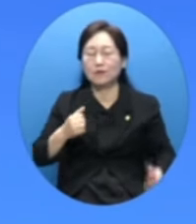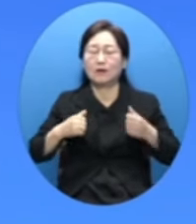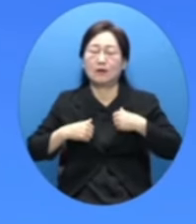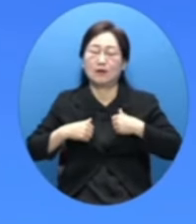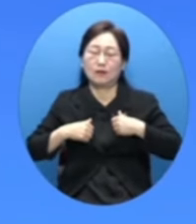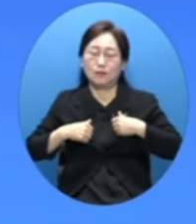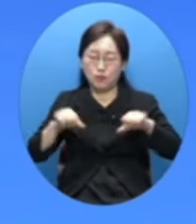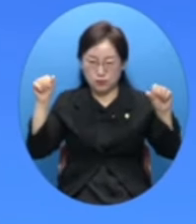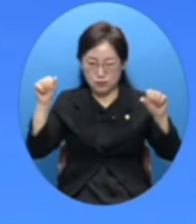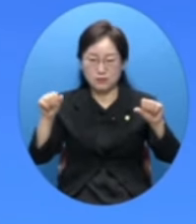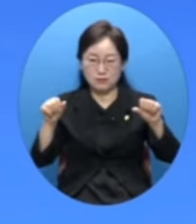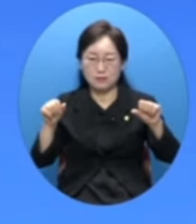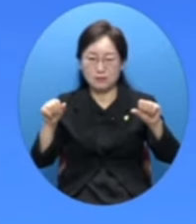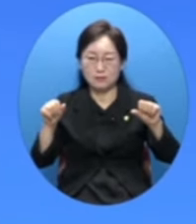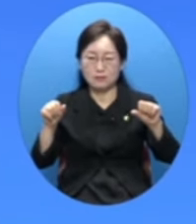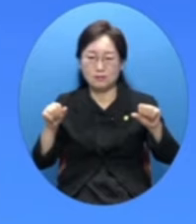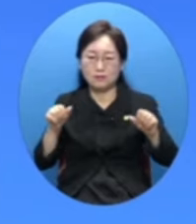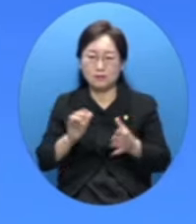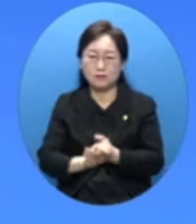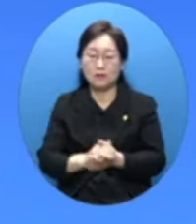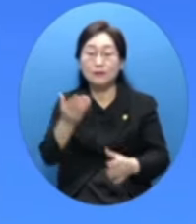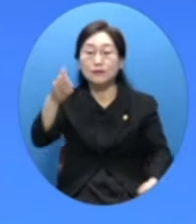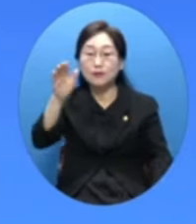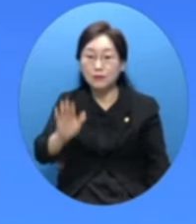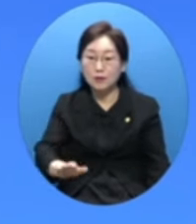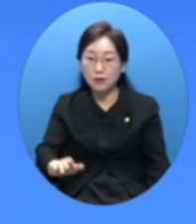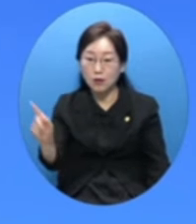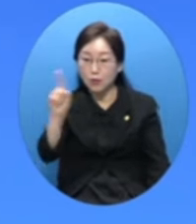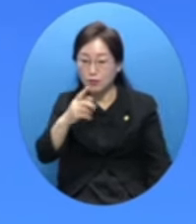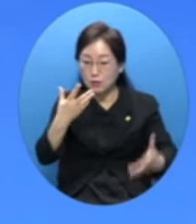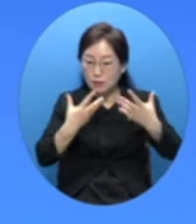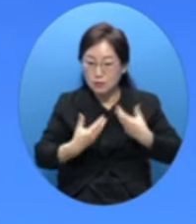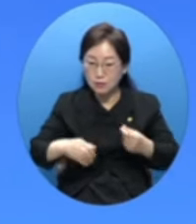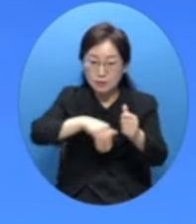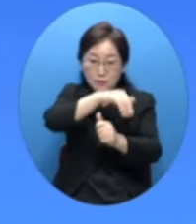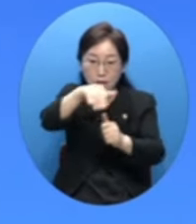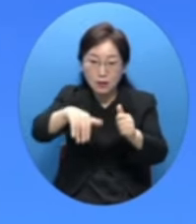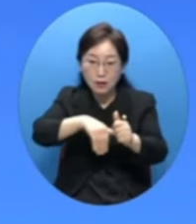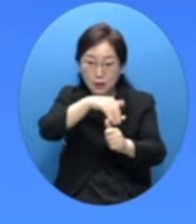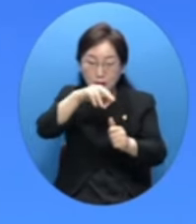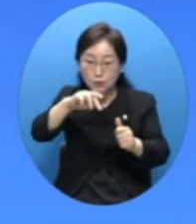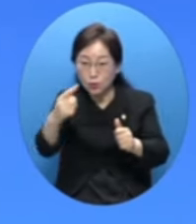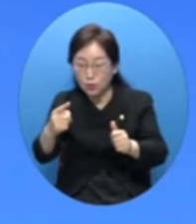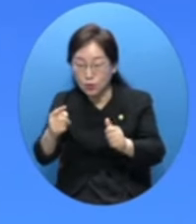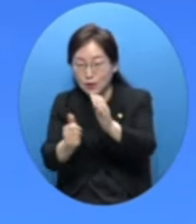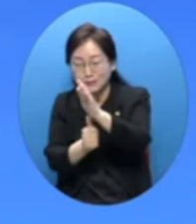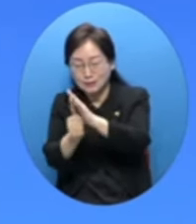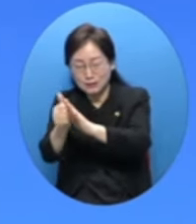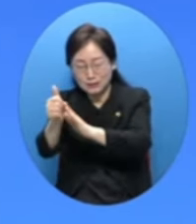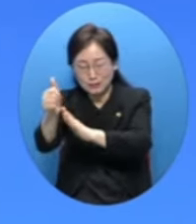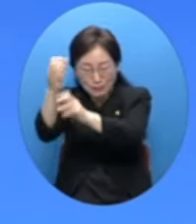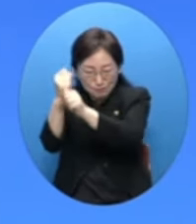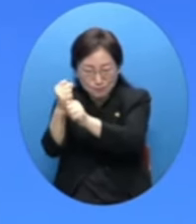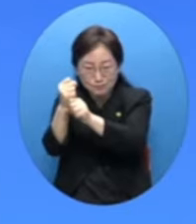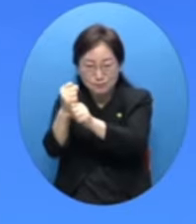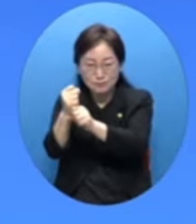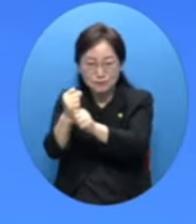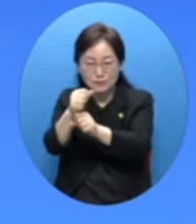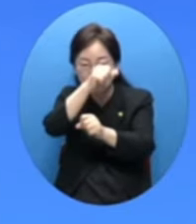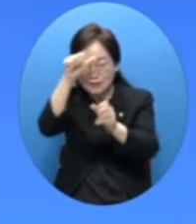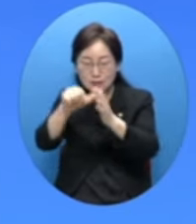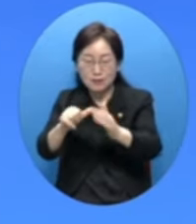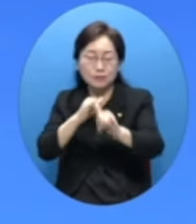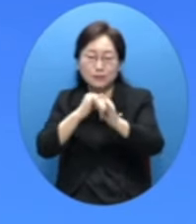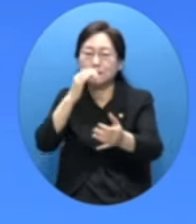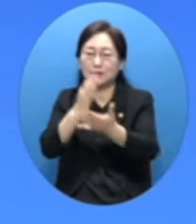포기하기까지 하겠습니까? 그러나 그 어떤 절망적인 상황에서도 희망의 끈을 놓지 않고 인생을 포기하지 않게